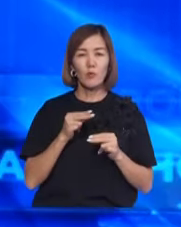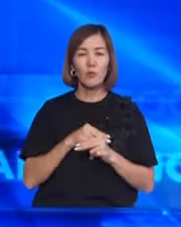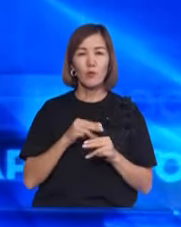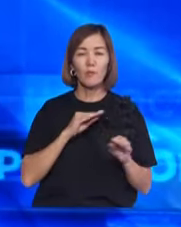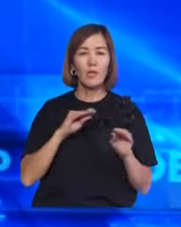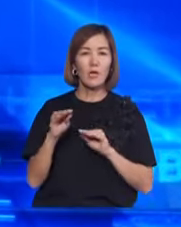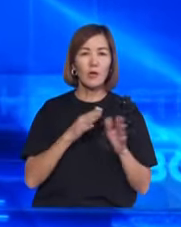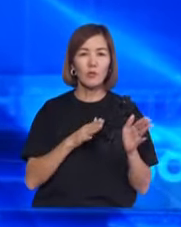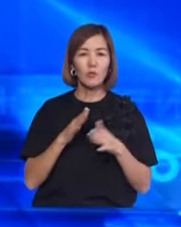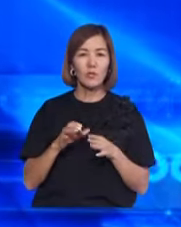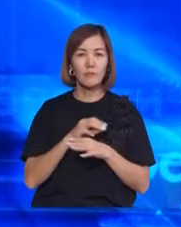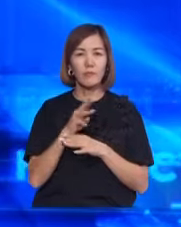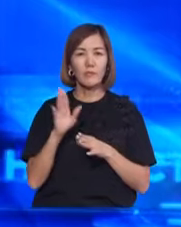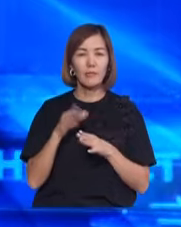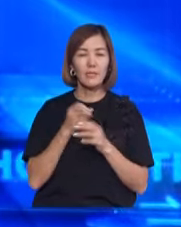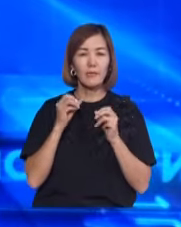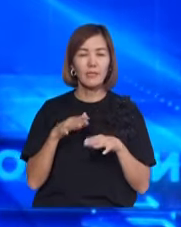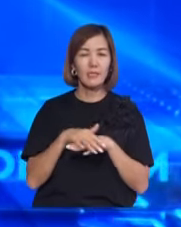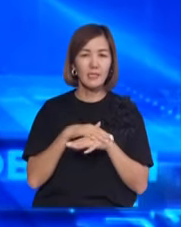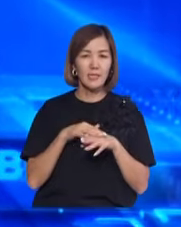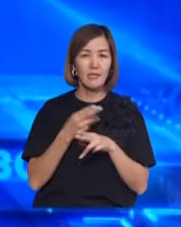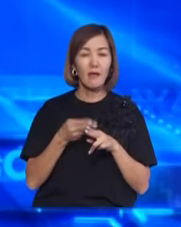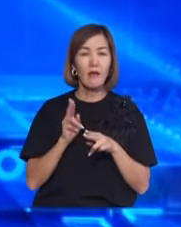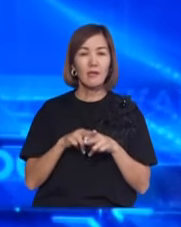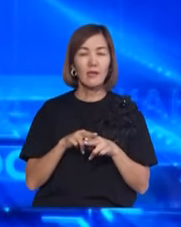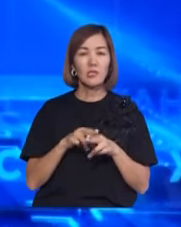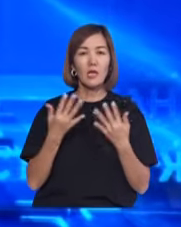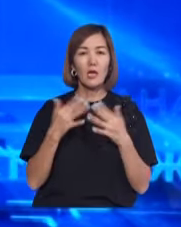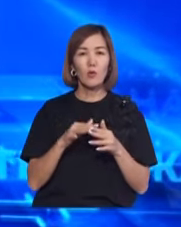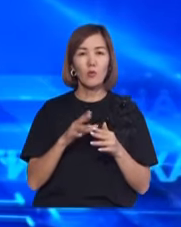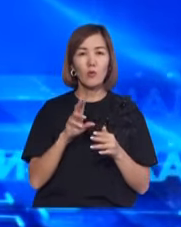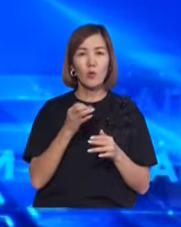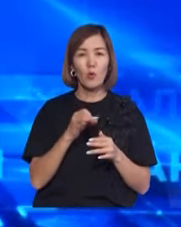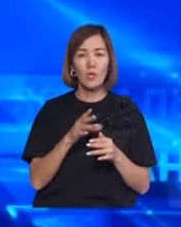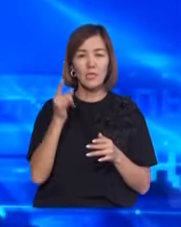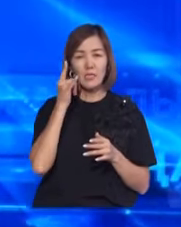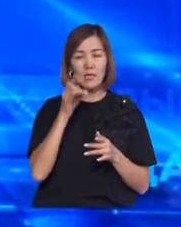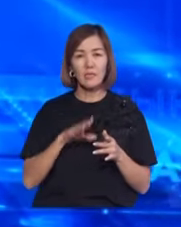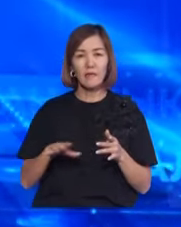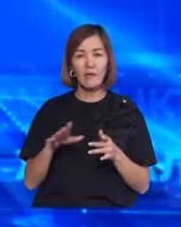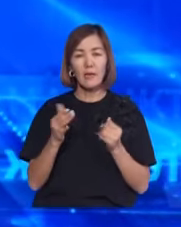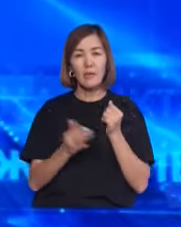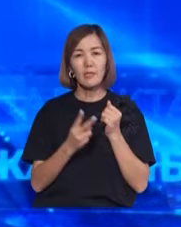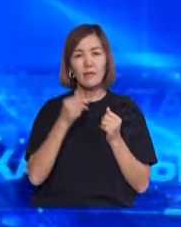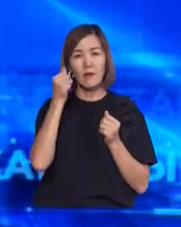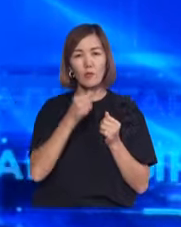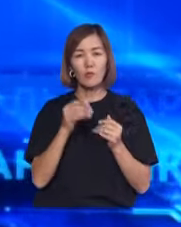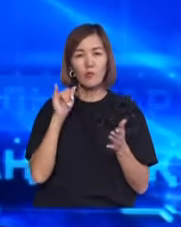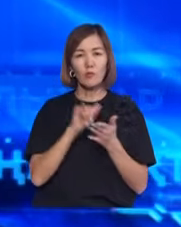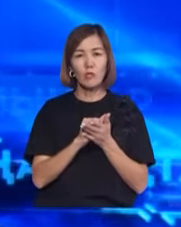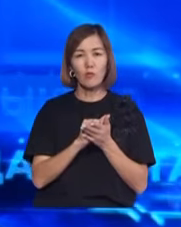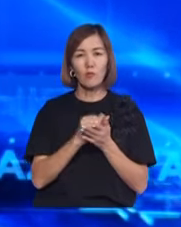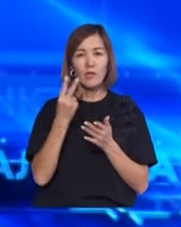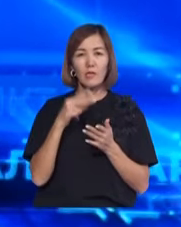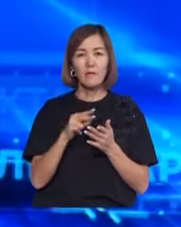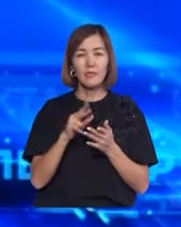по благоустройству и обеспечению безопасности населения. Так, в селе Куйлык Сарканского района за последние 2 года установлено